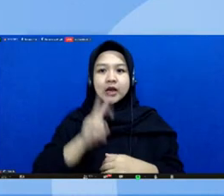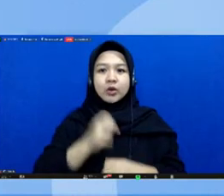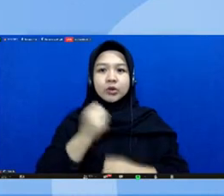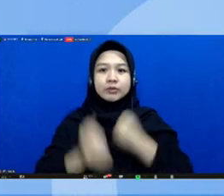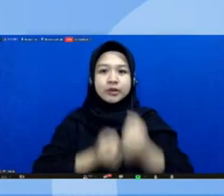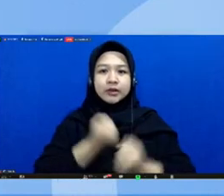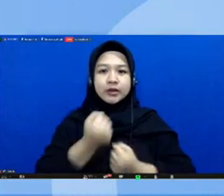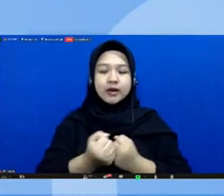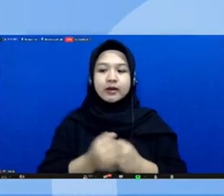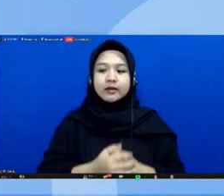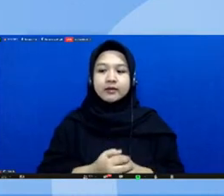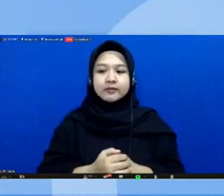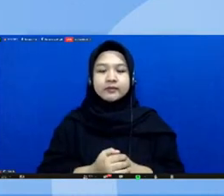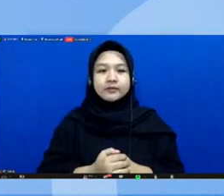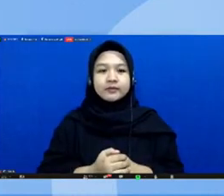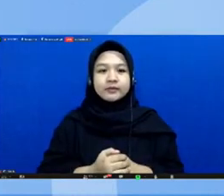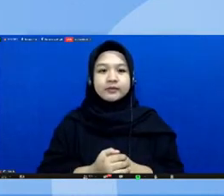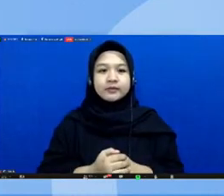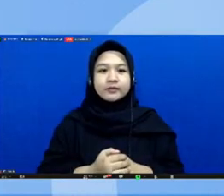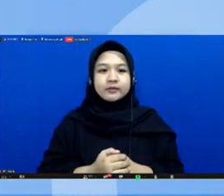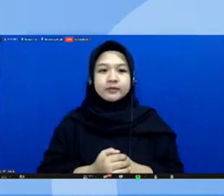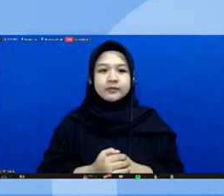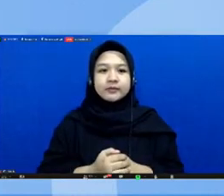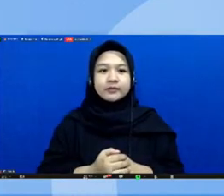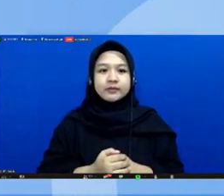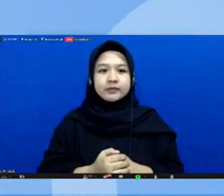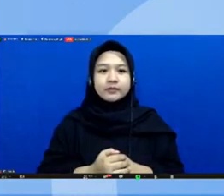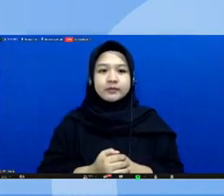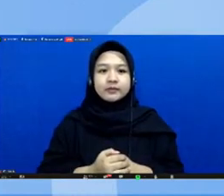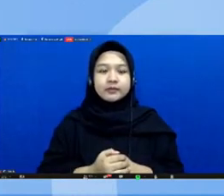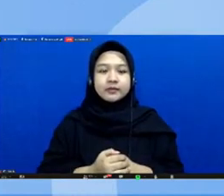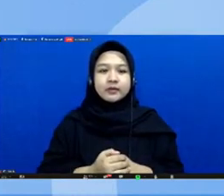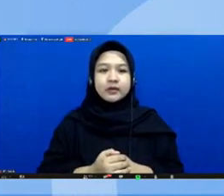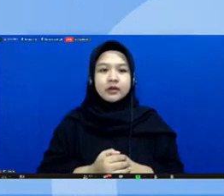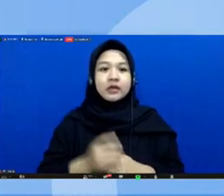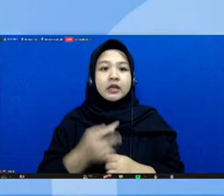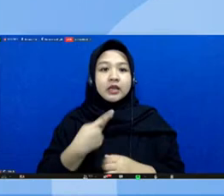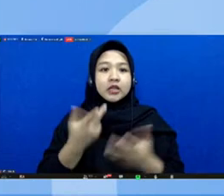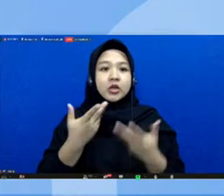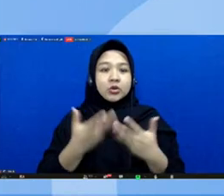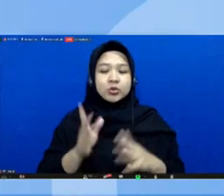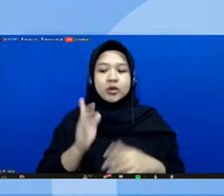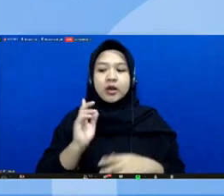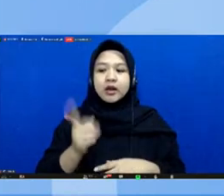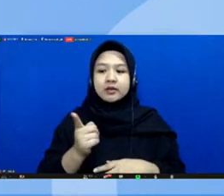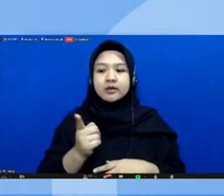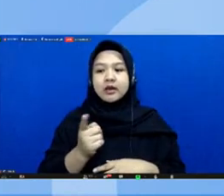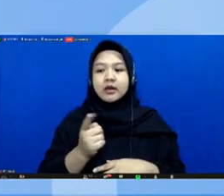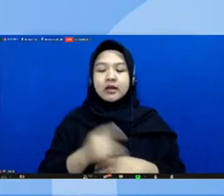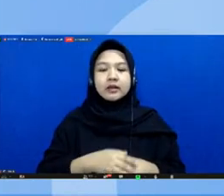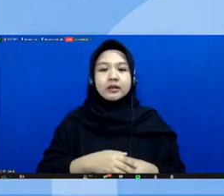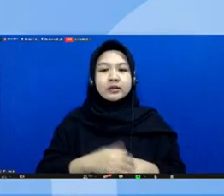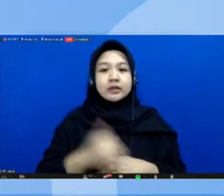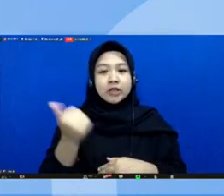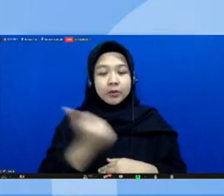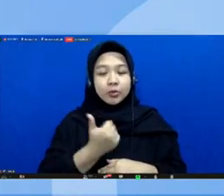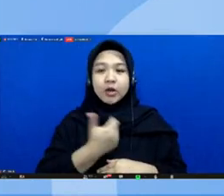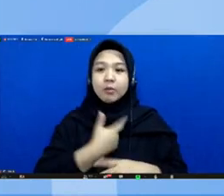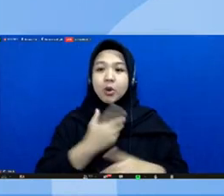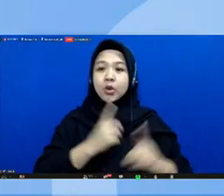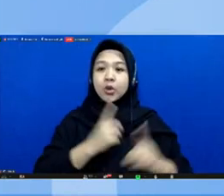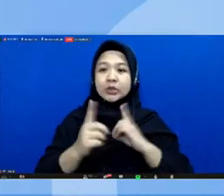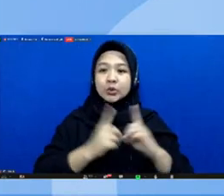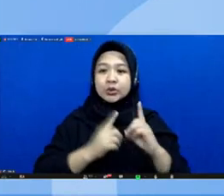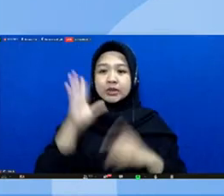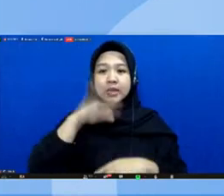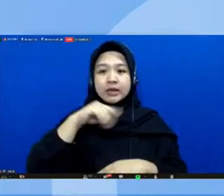ngomong-ngomong soal Pemda, kita sudah kehadiran tamu yang akan menanggapi diskusi kita pada sore hari ini. Saya akan menyapa